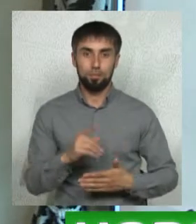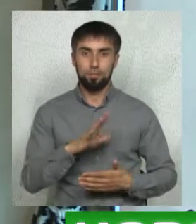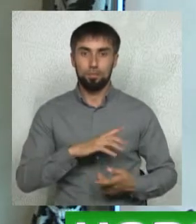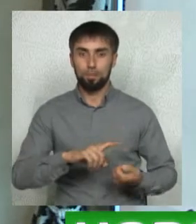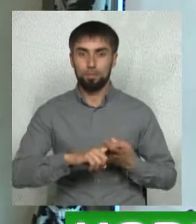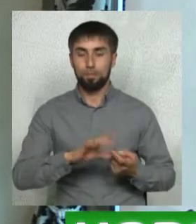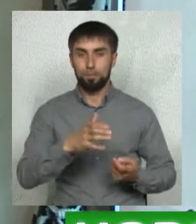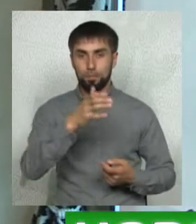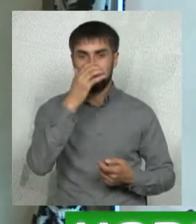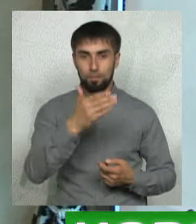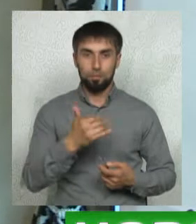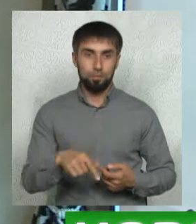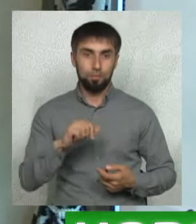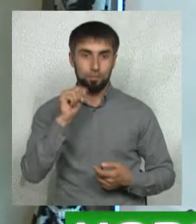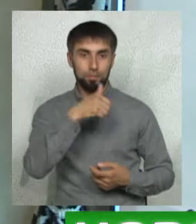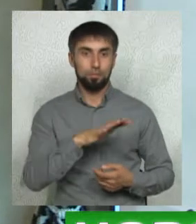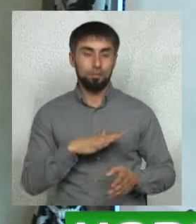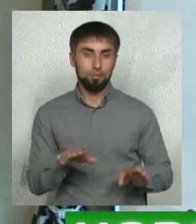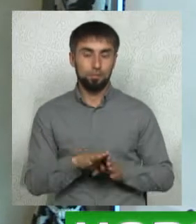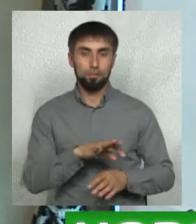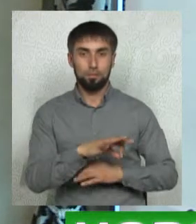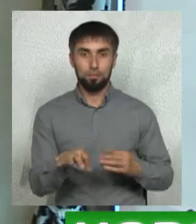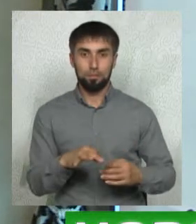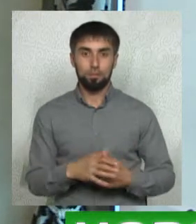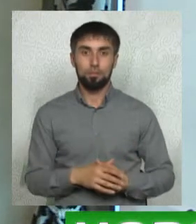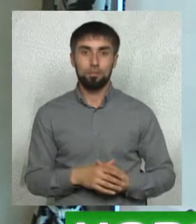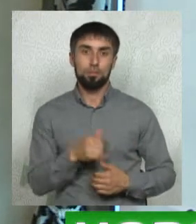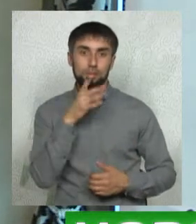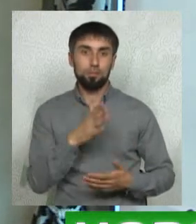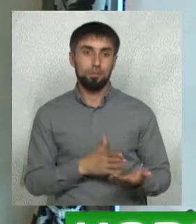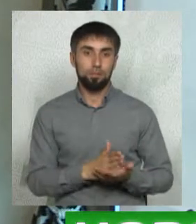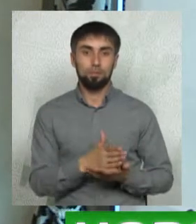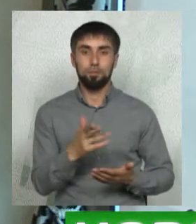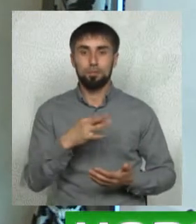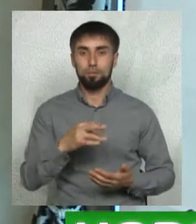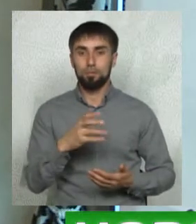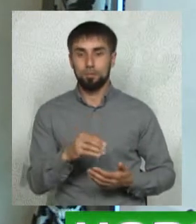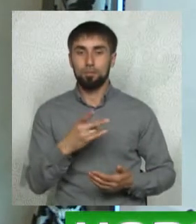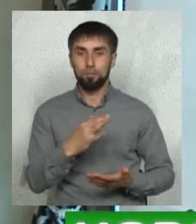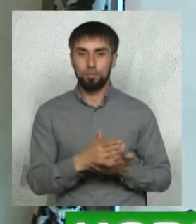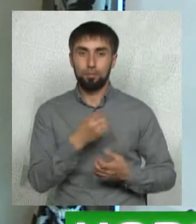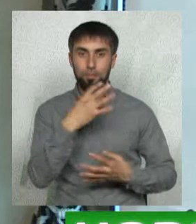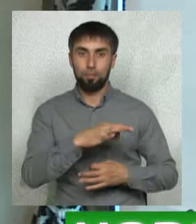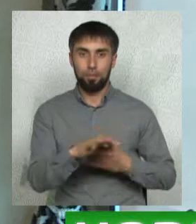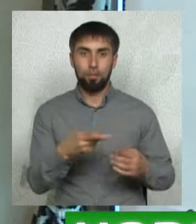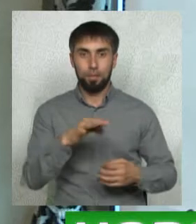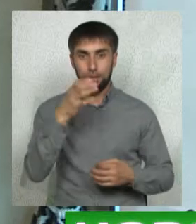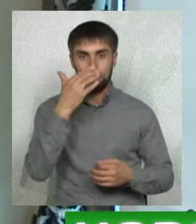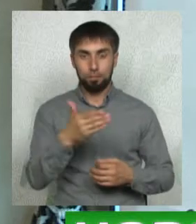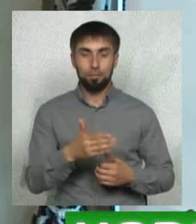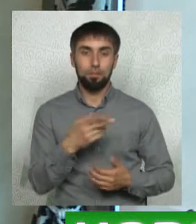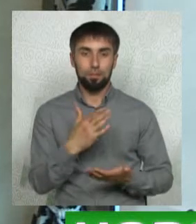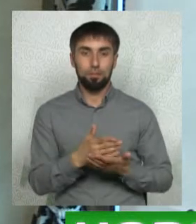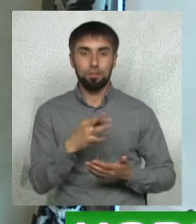связанное с образованием. У нас в этом году тоже были такие проекты, какие-то прошли, какие-то нет. Но есть хорошие проекты по образованию, есть проекты